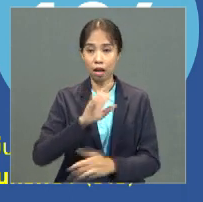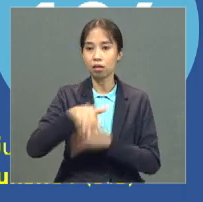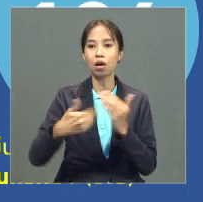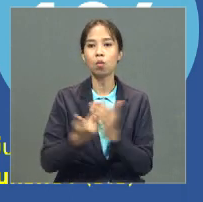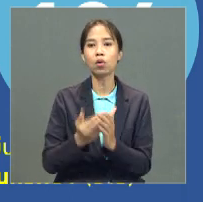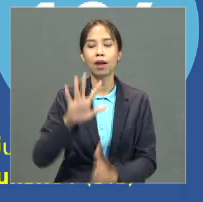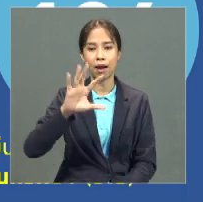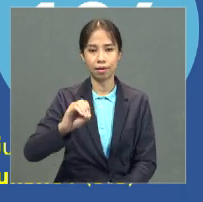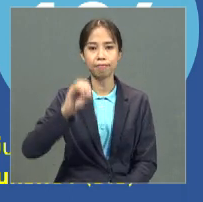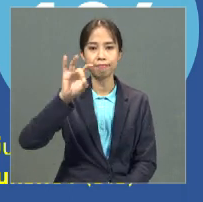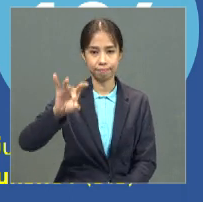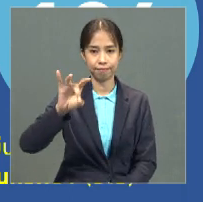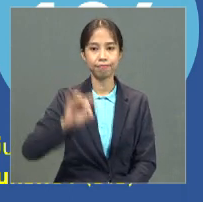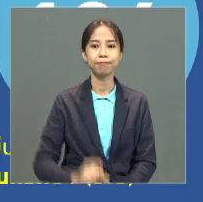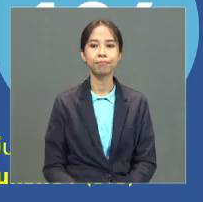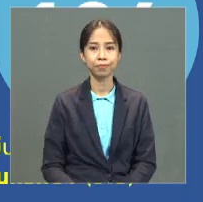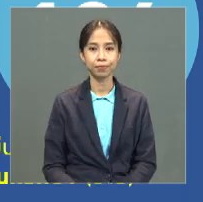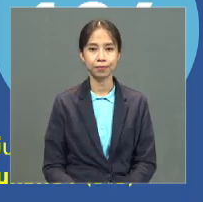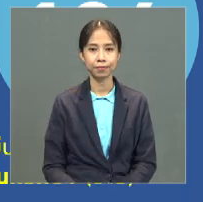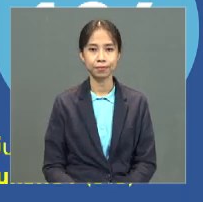คนและไม่มีผู้เสียชีวิตเพิ่มทำให้จำนวนผู้เสียชีวิตสะสมยังคงอยู่ที่58คนค่ะโน้ท